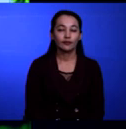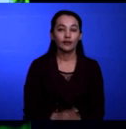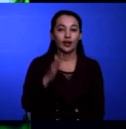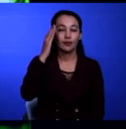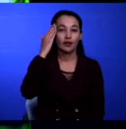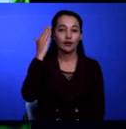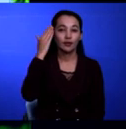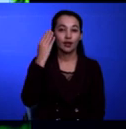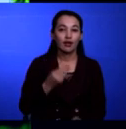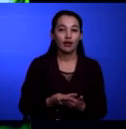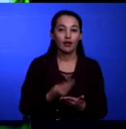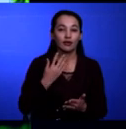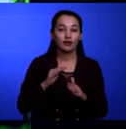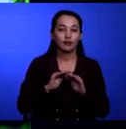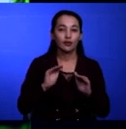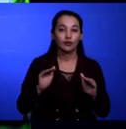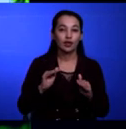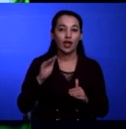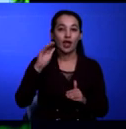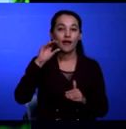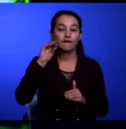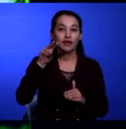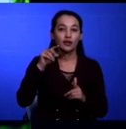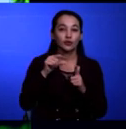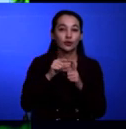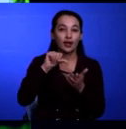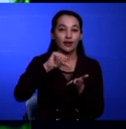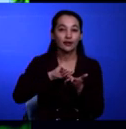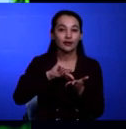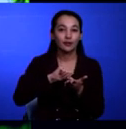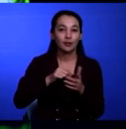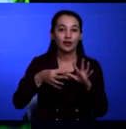Barakalla. Aziz bolajonlar, fe'llar qatnashyaptimi gaplaringizda?